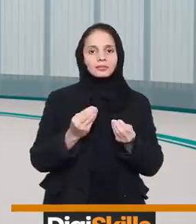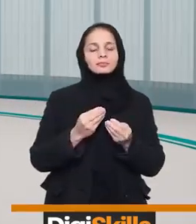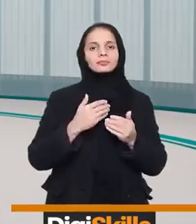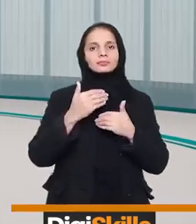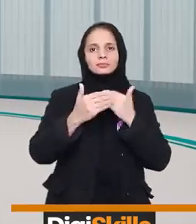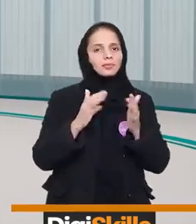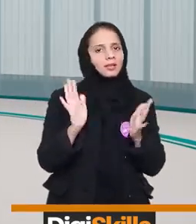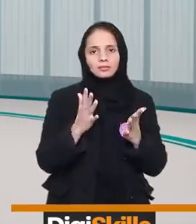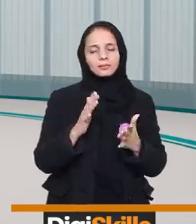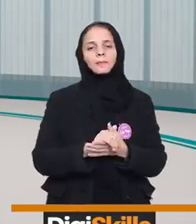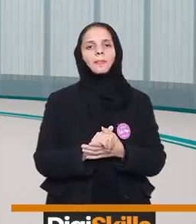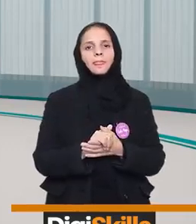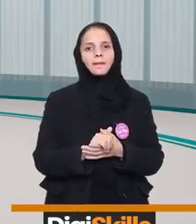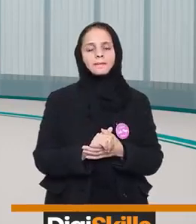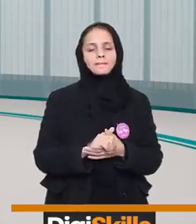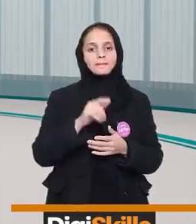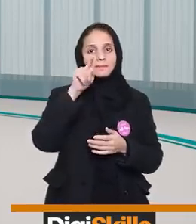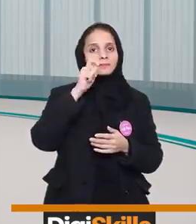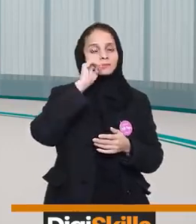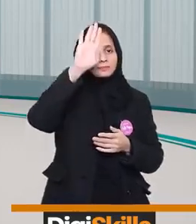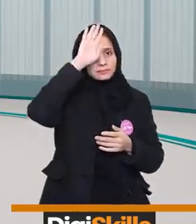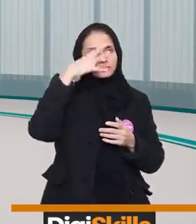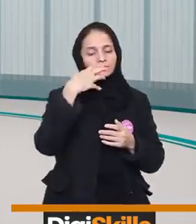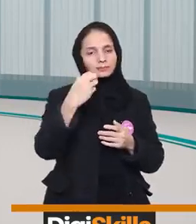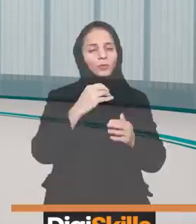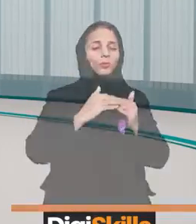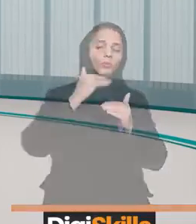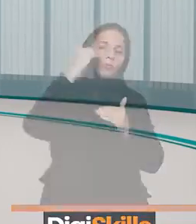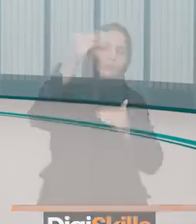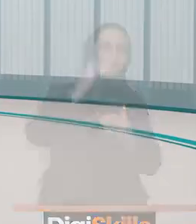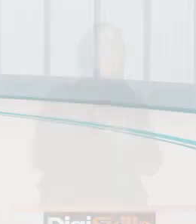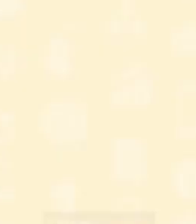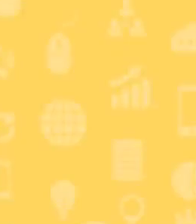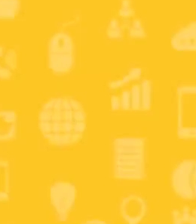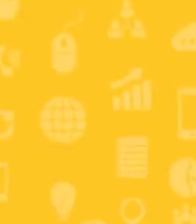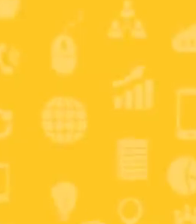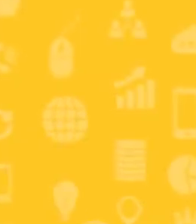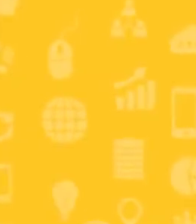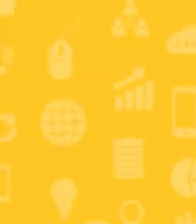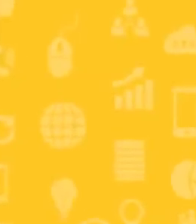اس کام میں ایسا کچھ نہیں ہے. آپ کا امپلائر 7 سمندر پار ہے.